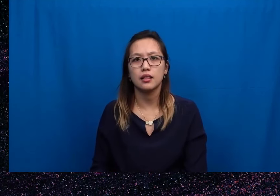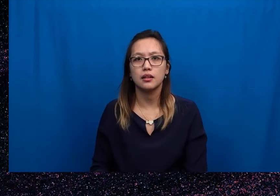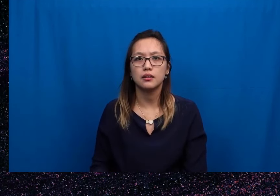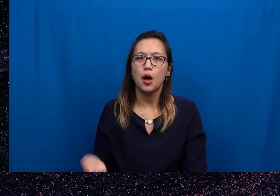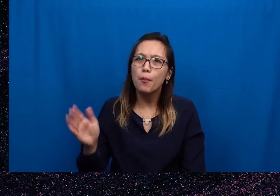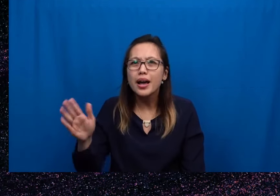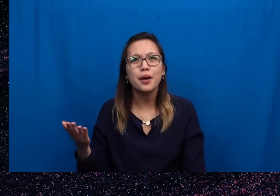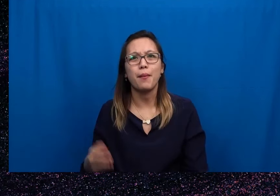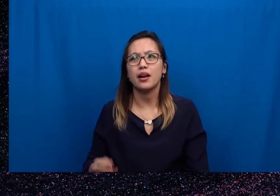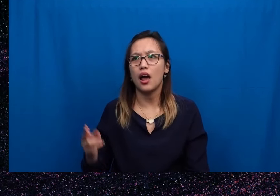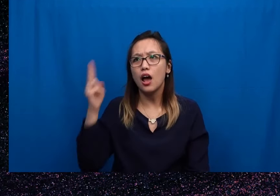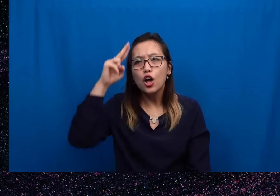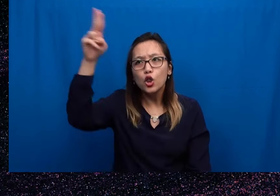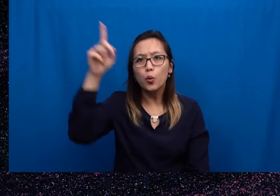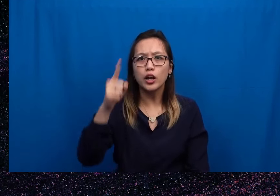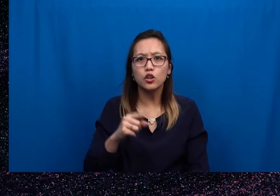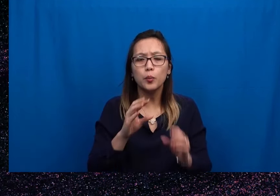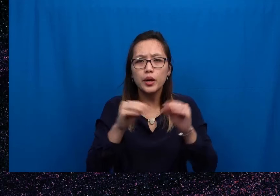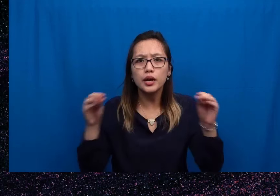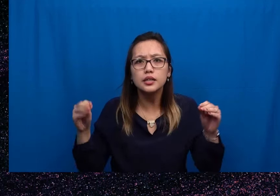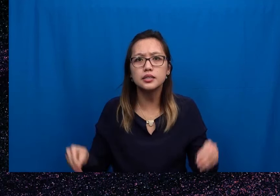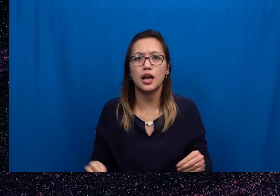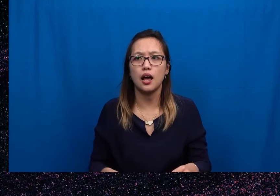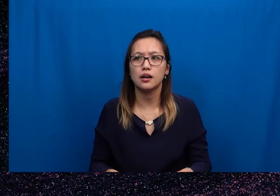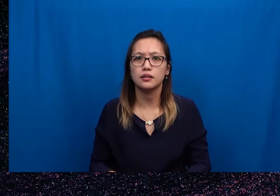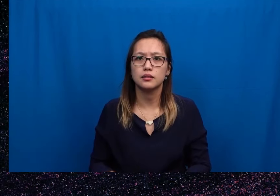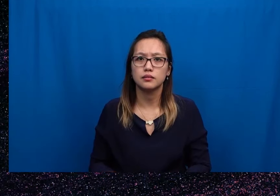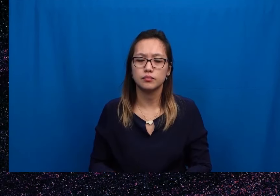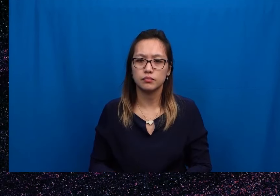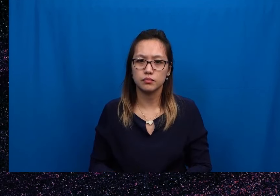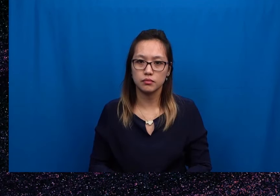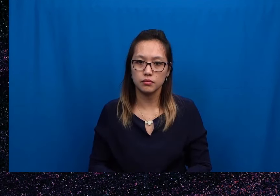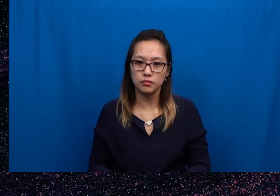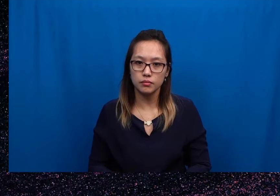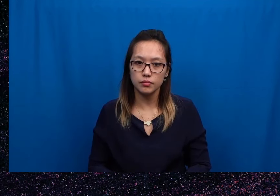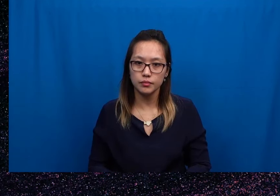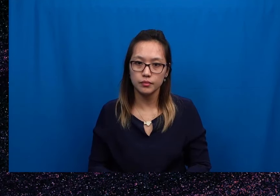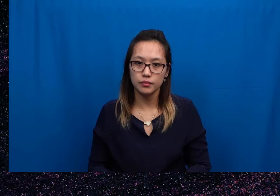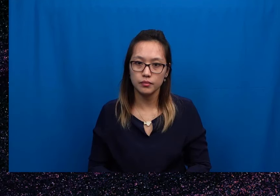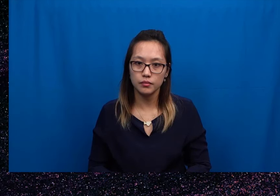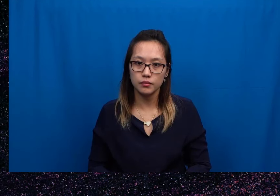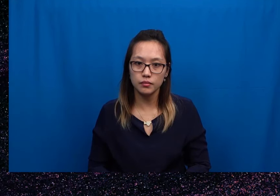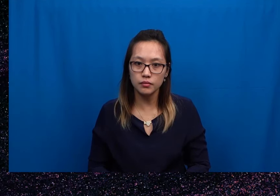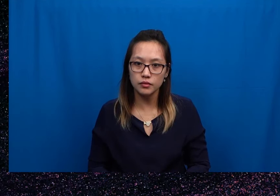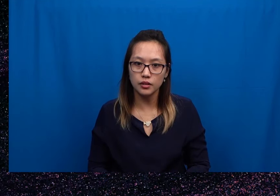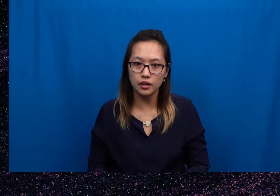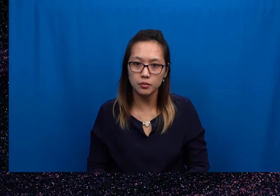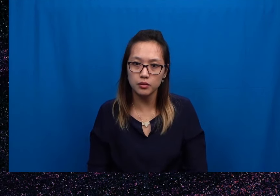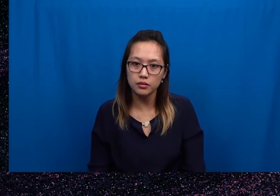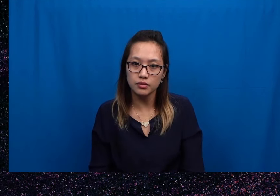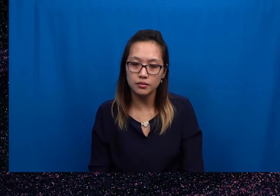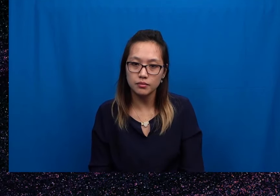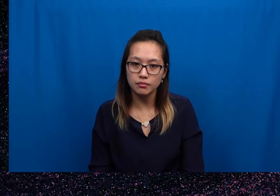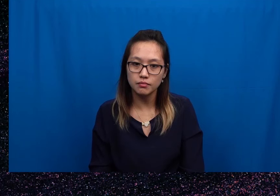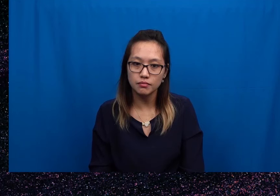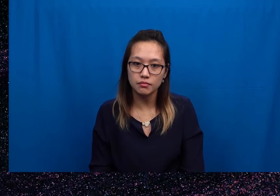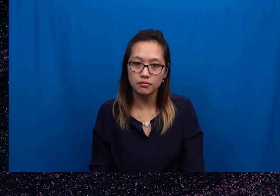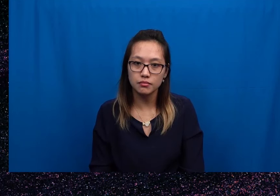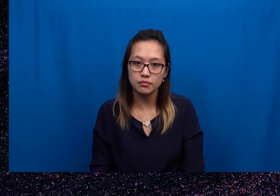di dalam ciptaannya, seperti yang dikatakan di dalam Yohanes pasal 14 ayat 19 bagian C. Yang